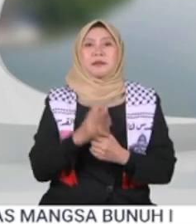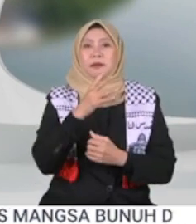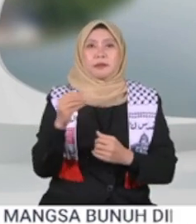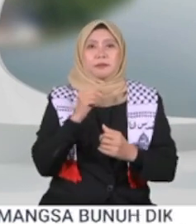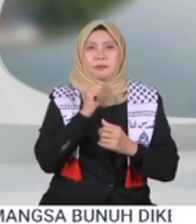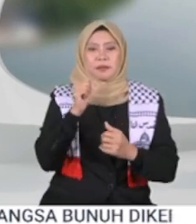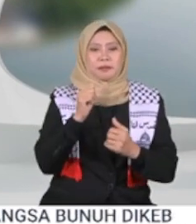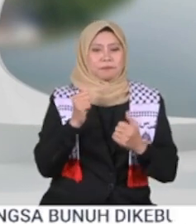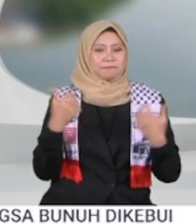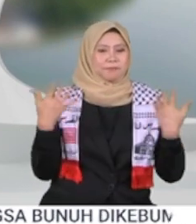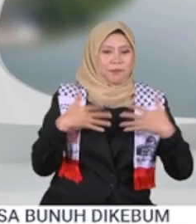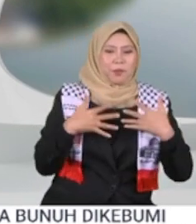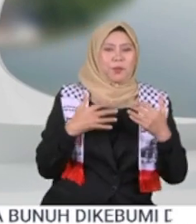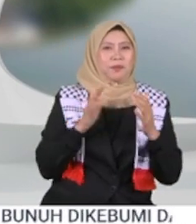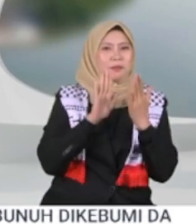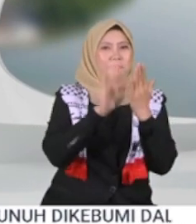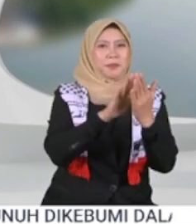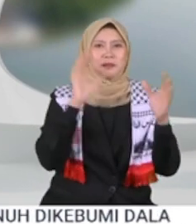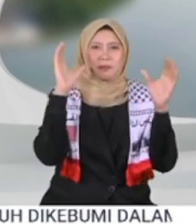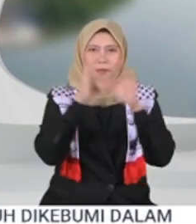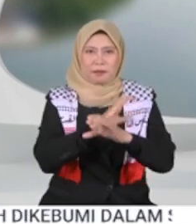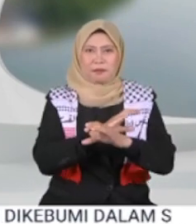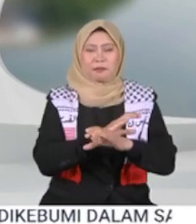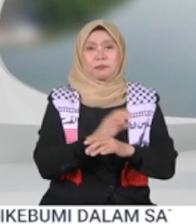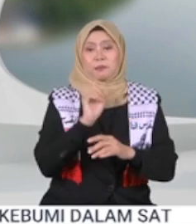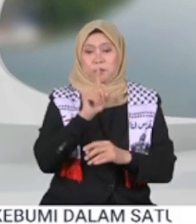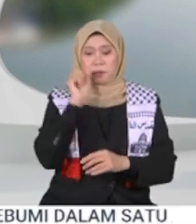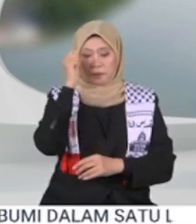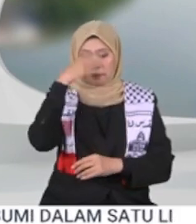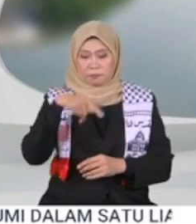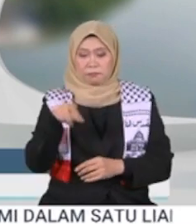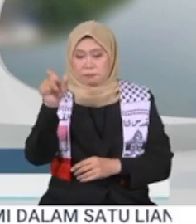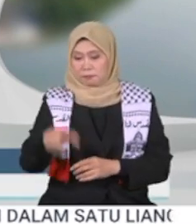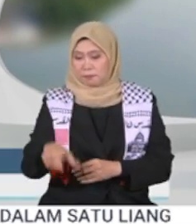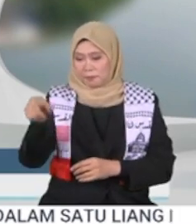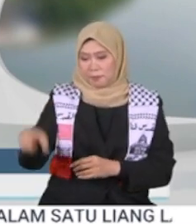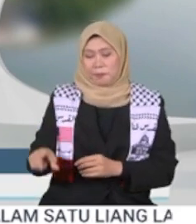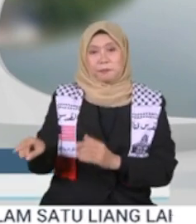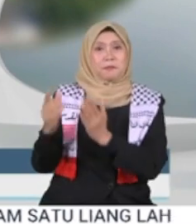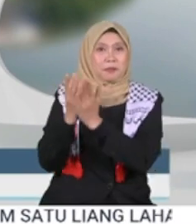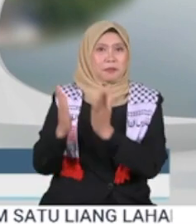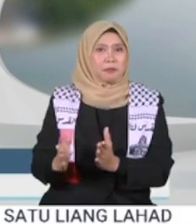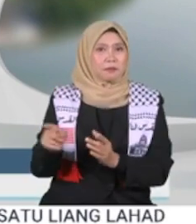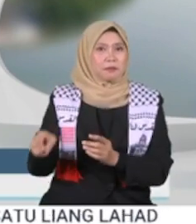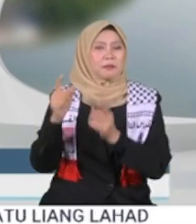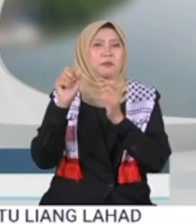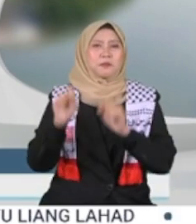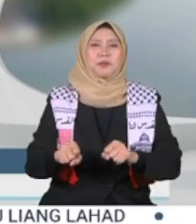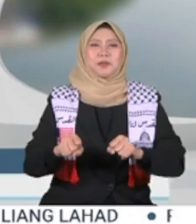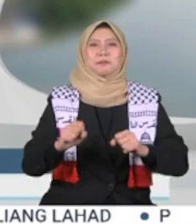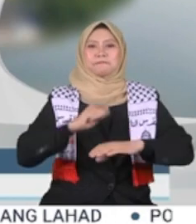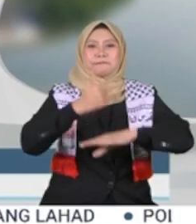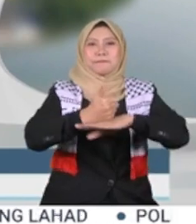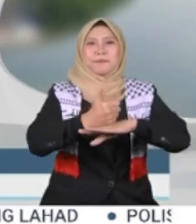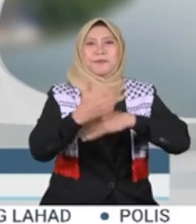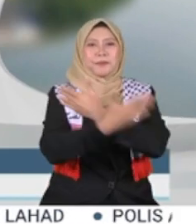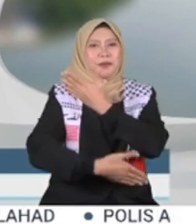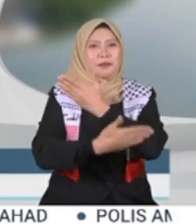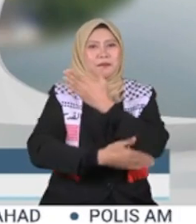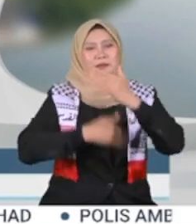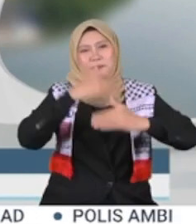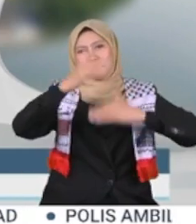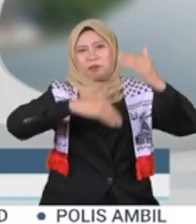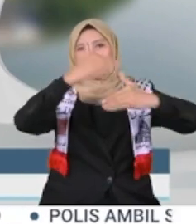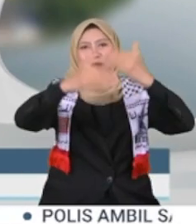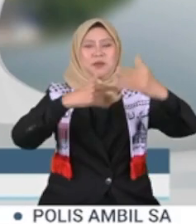menghadapi cabaran ini kerana dengan sikap sedemikian golongan berkenaan mampu membina sebuah negara yang maju berprestij dan